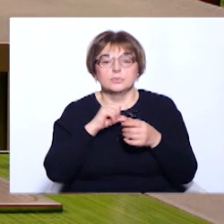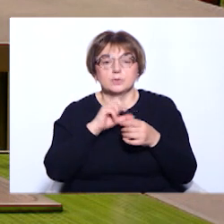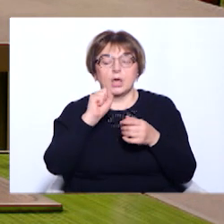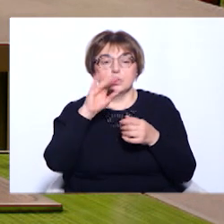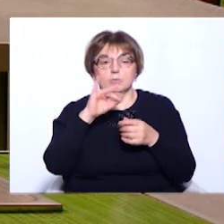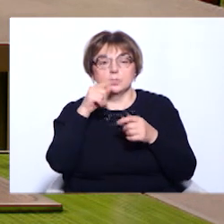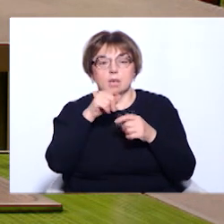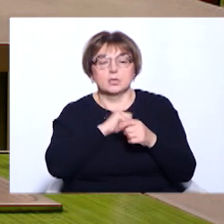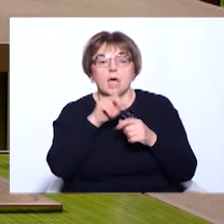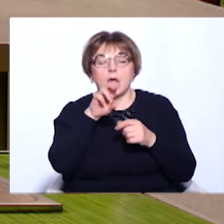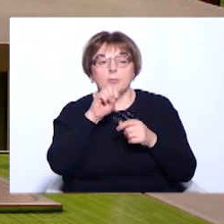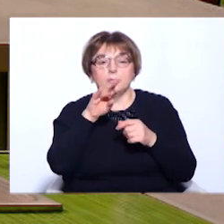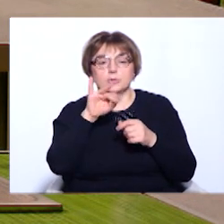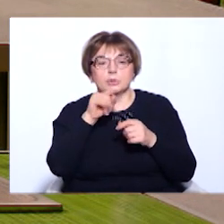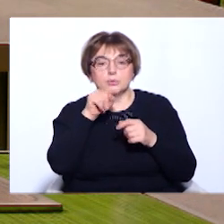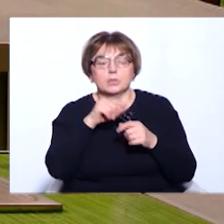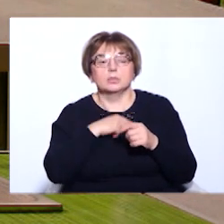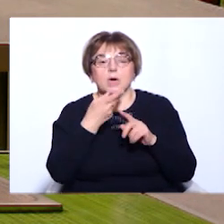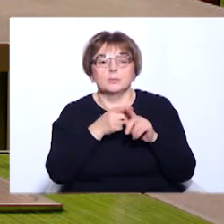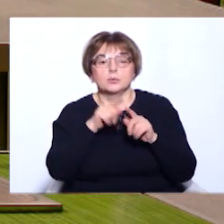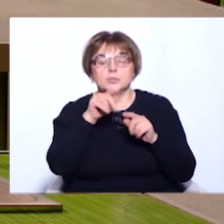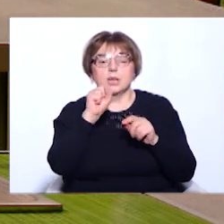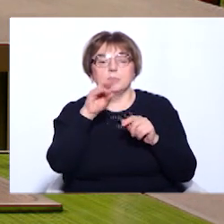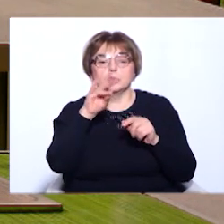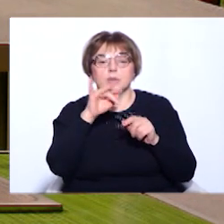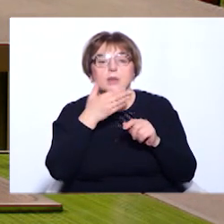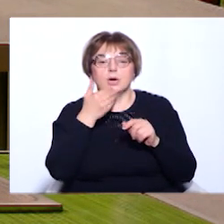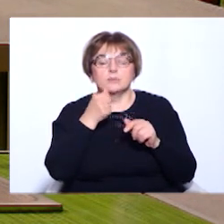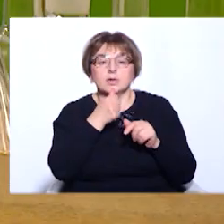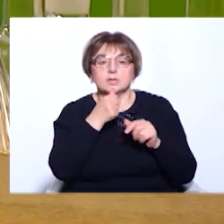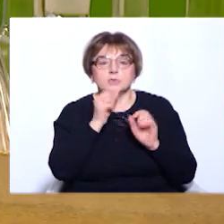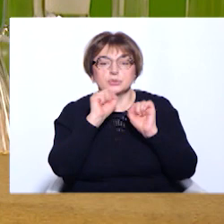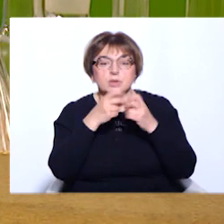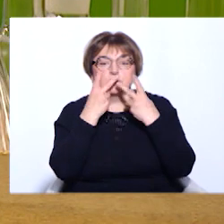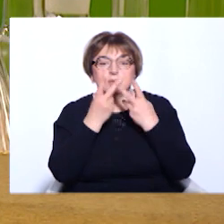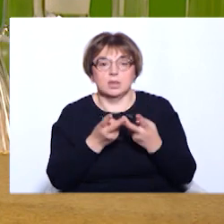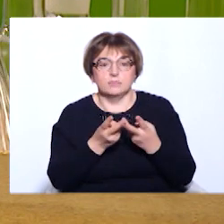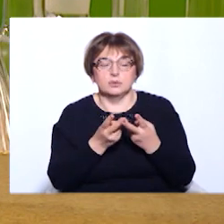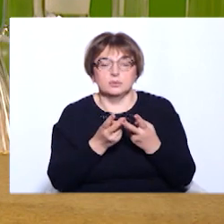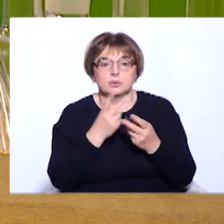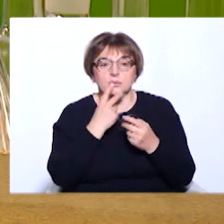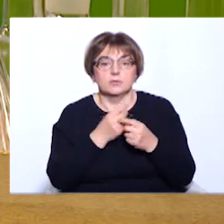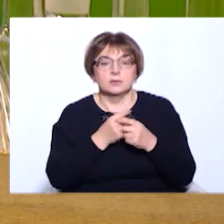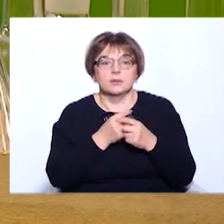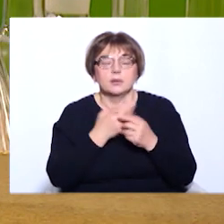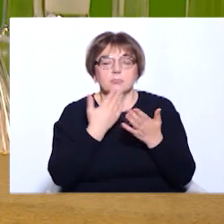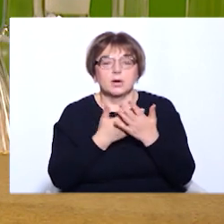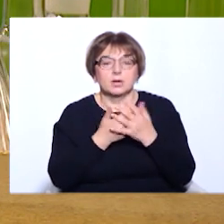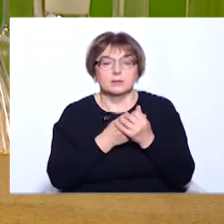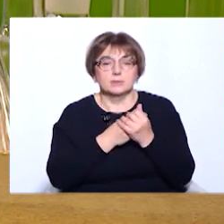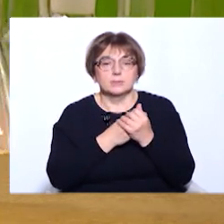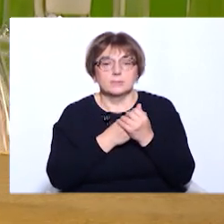ორბუნებოვანია, ამფოტერულია და მისი ამფოტერობა ძალიან მარტივად ექსპერიმენტის სახით შეიძლება აჩვენოთ კიდევაც.